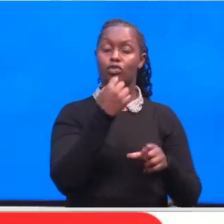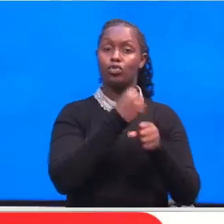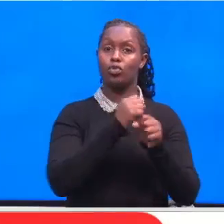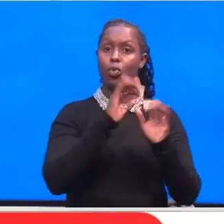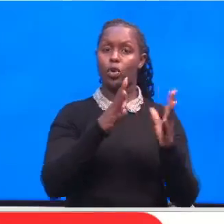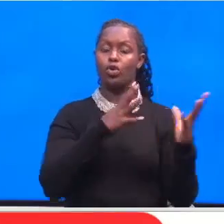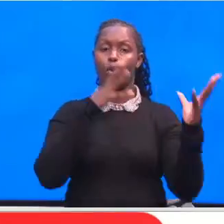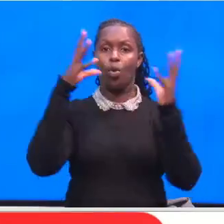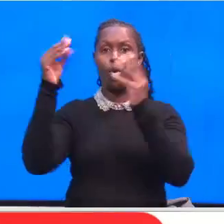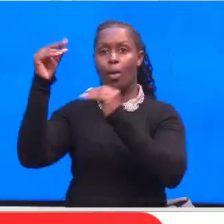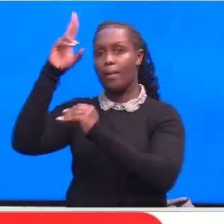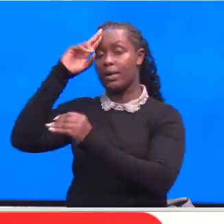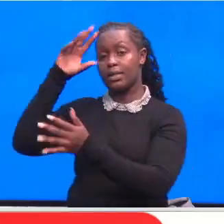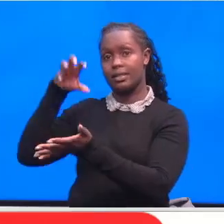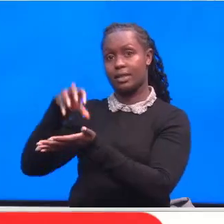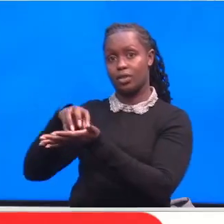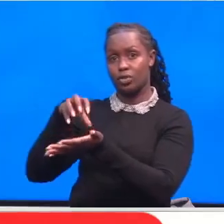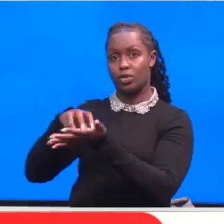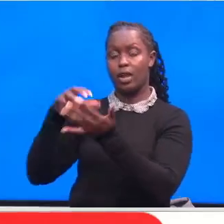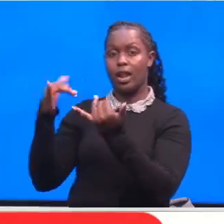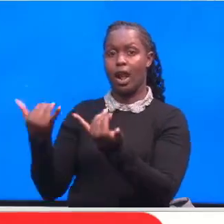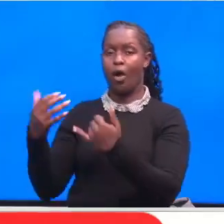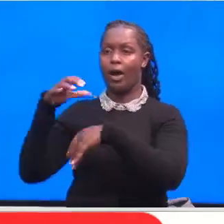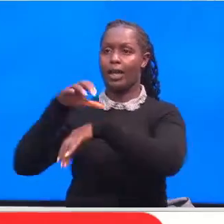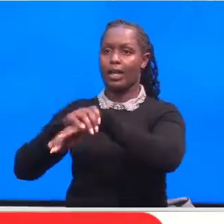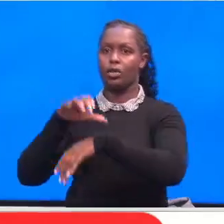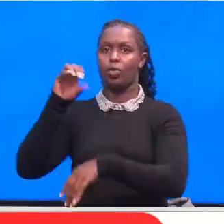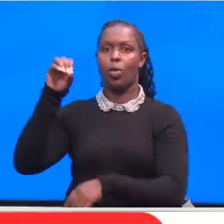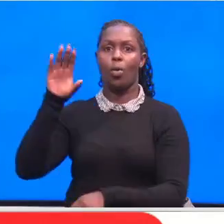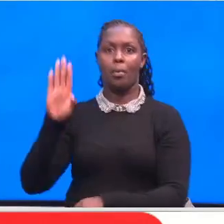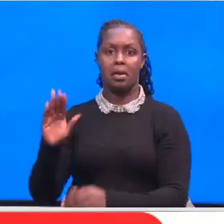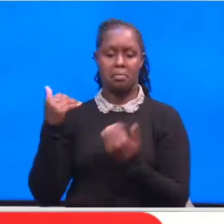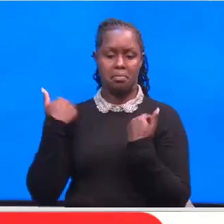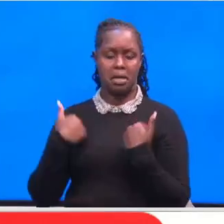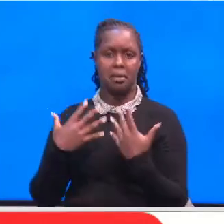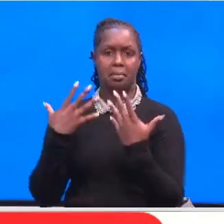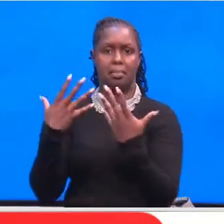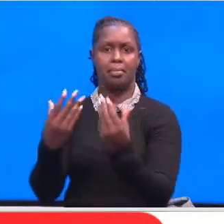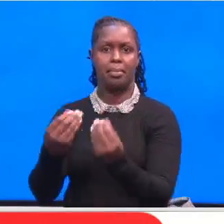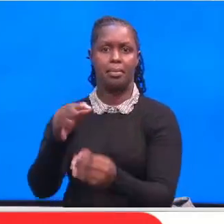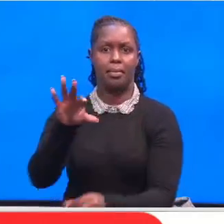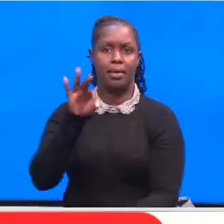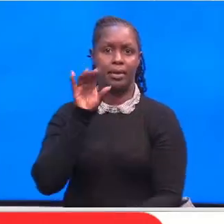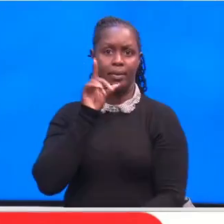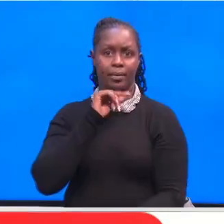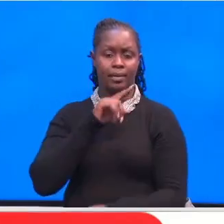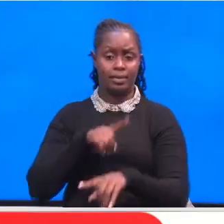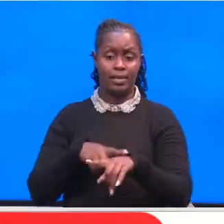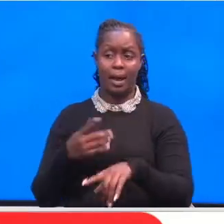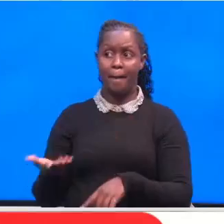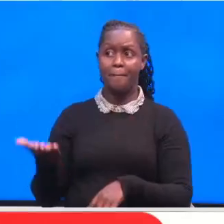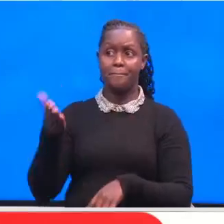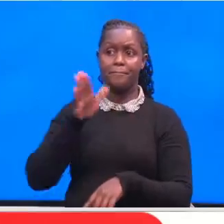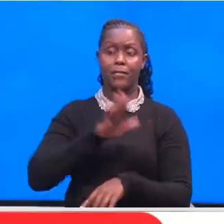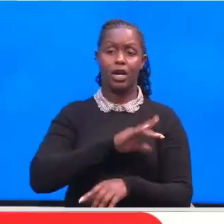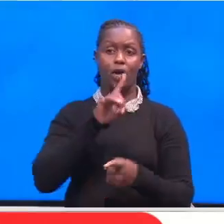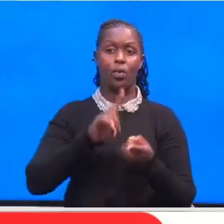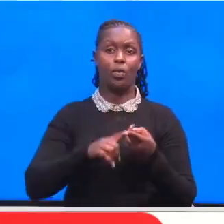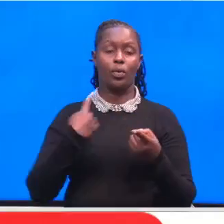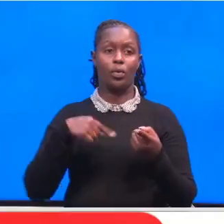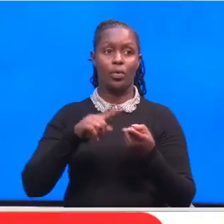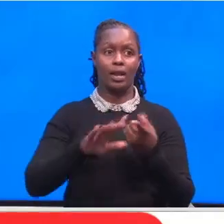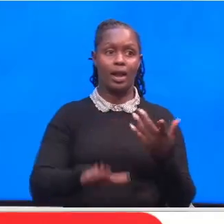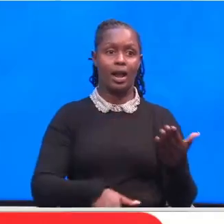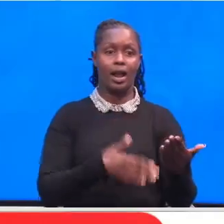kuu police station uende uandikiwe ombi. Nikaenda nikaandikiwa. Kurudi nikipika hapa mtawa